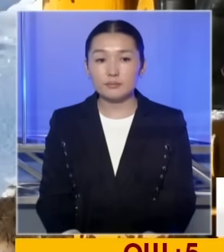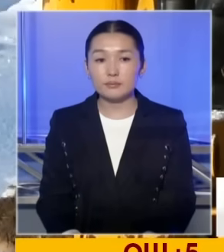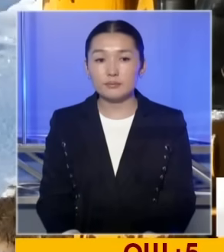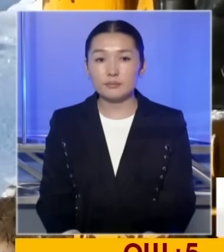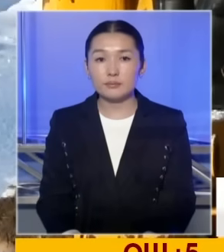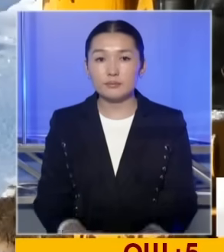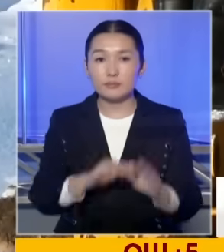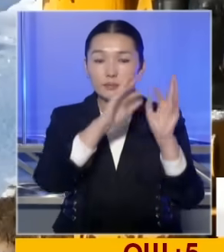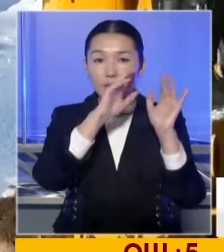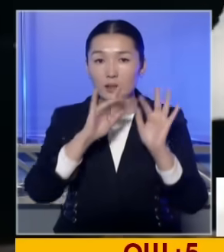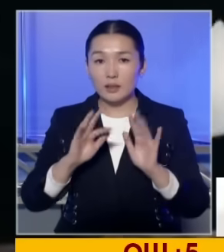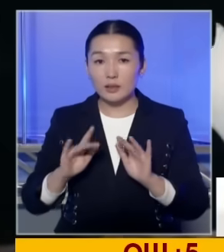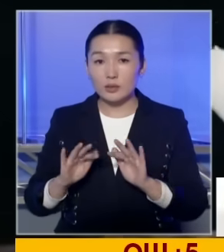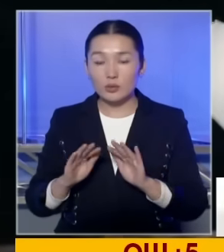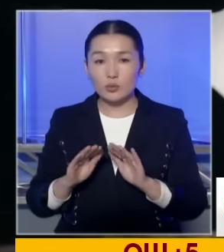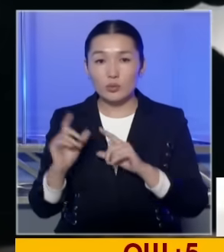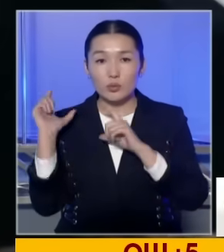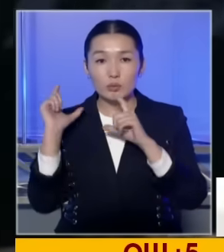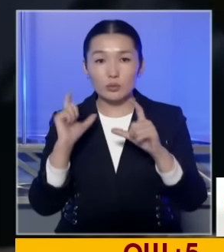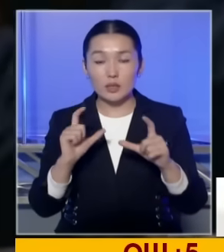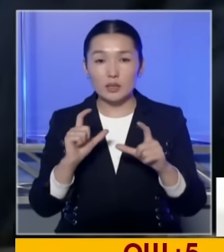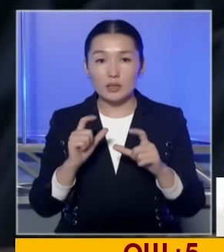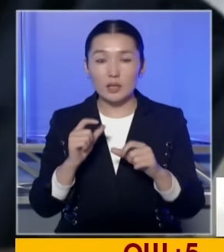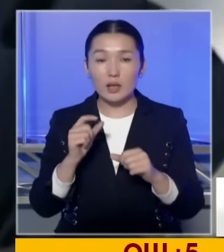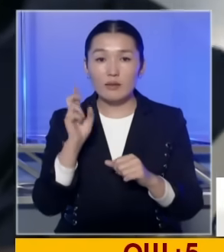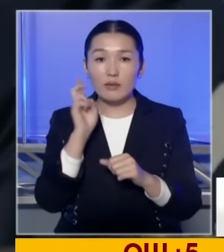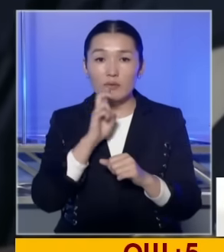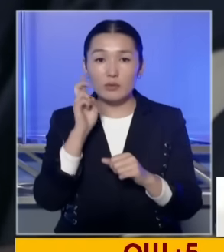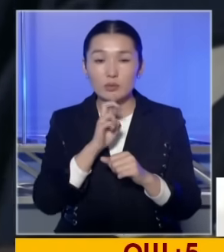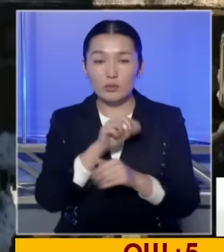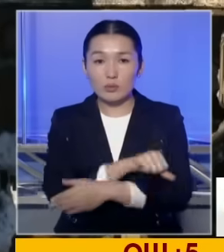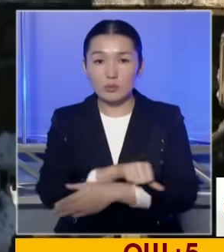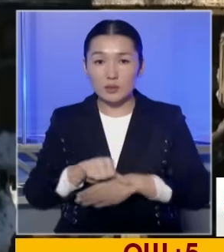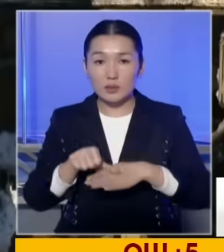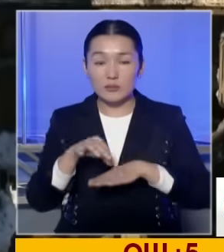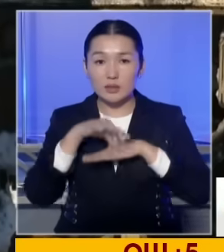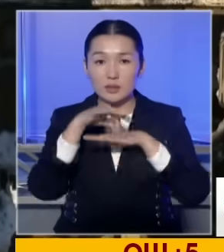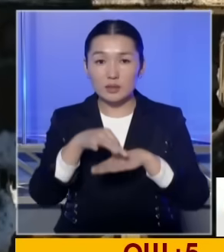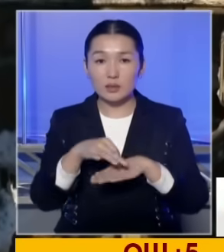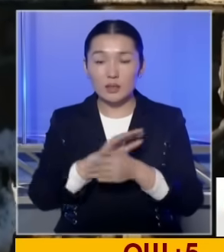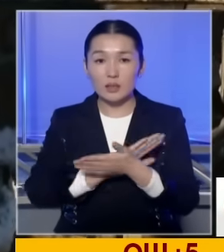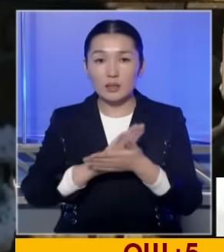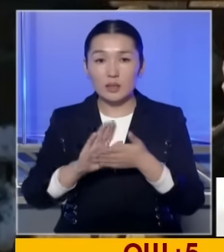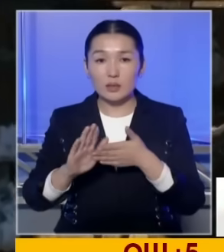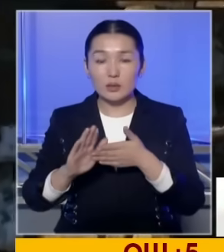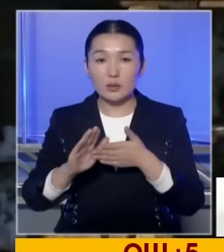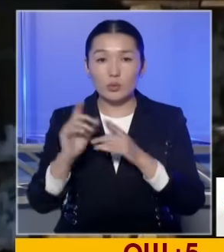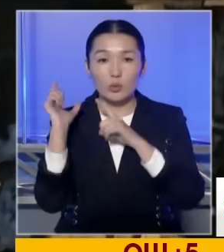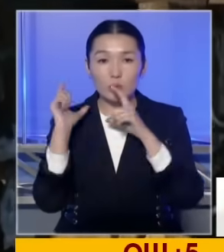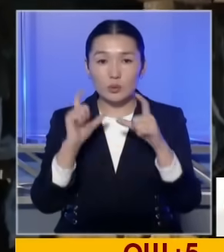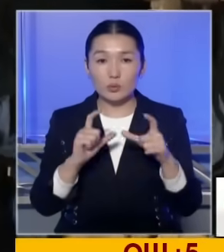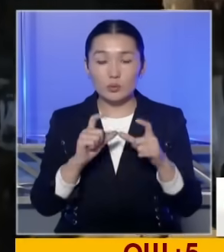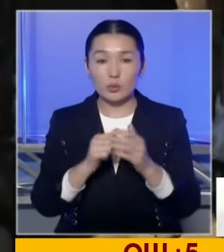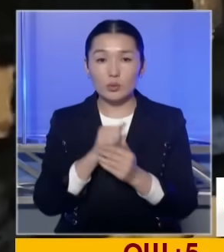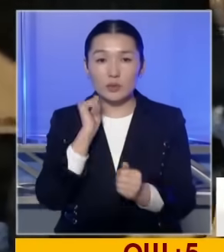Ал эми кар сүрдүрүүчү, тазалоочу оор техникаларга күйүүчү май даректерине жеткирилип берилет. Жол тазалоого чыккан грейдер бульдозерлордун